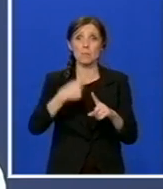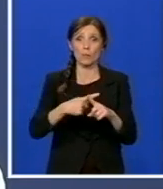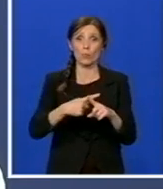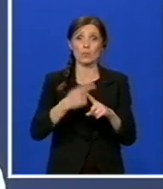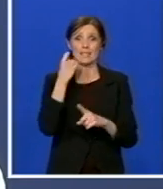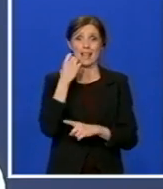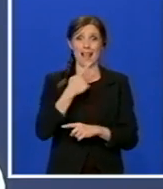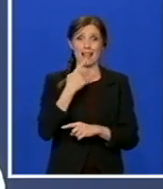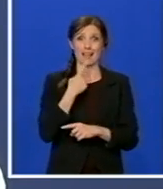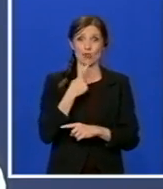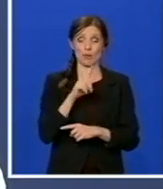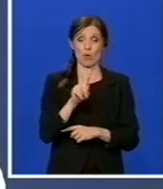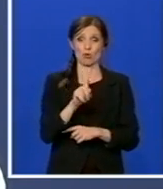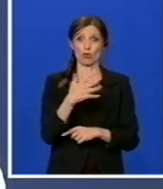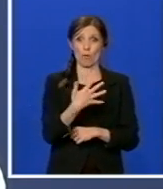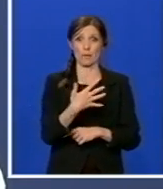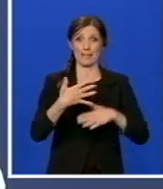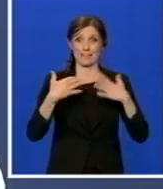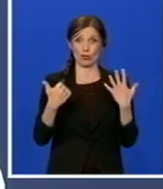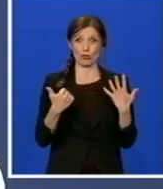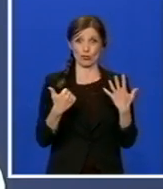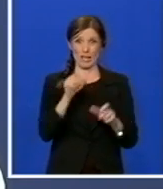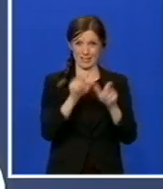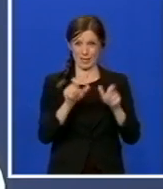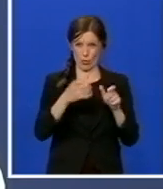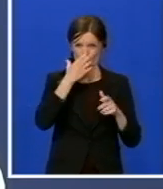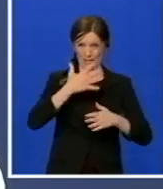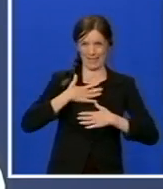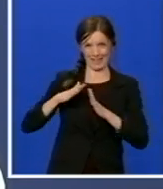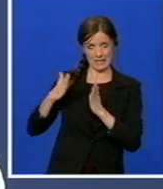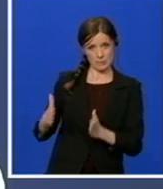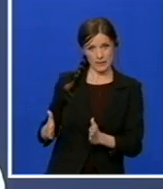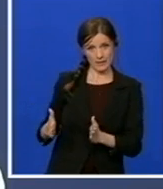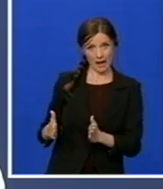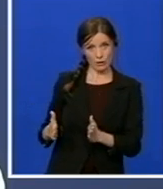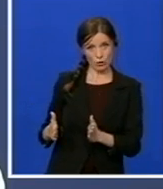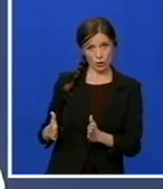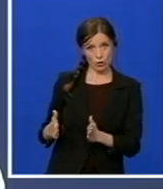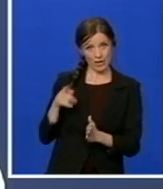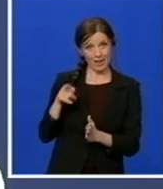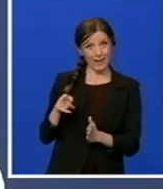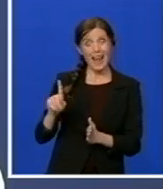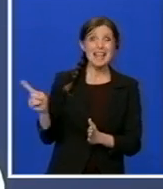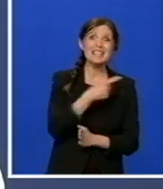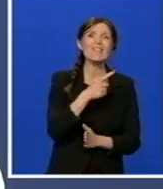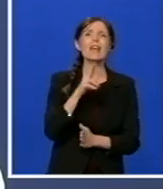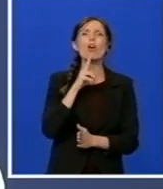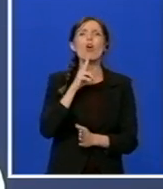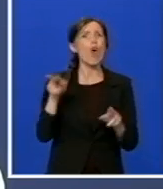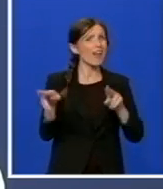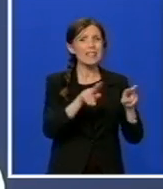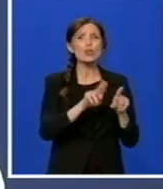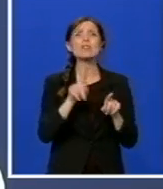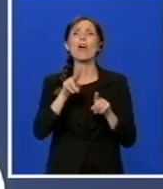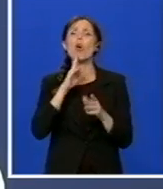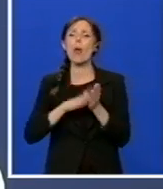kažemo 156 ljudi je na respiratorima, da li su podjednako životno ugroženi oni koji su na invazivnim i oni koji su na